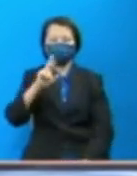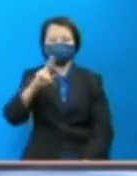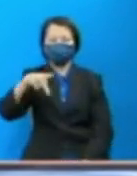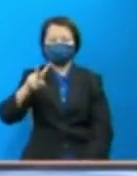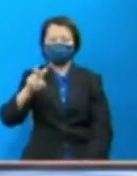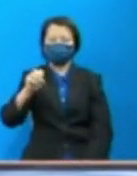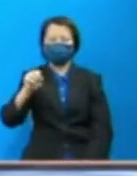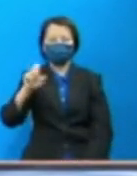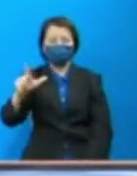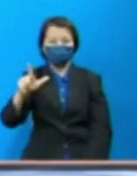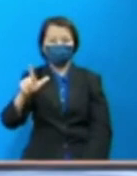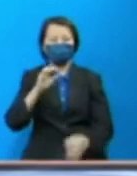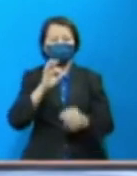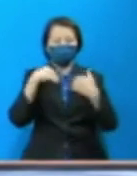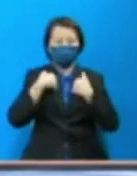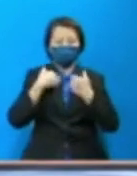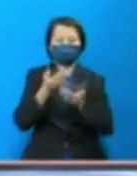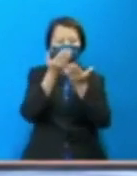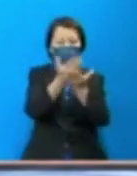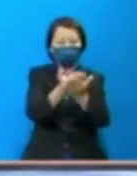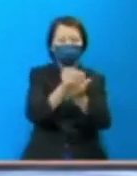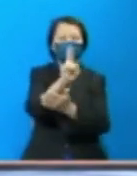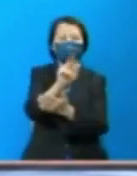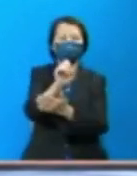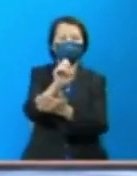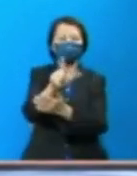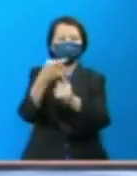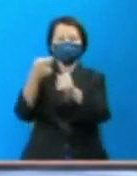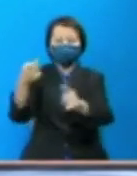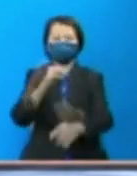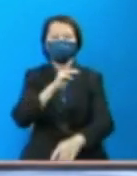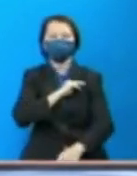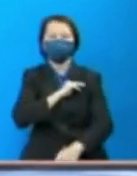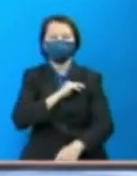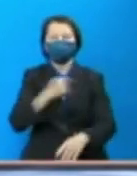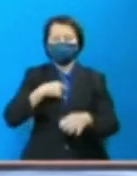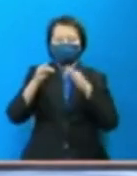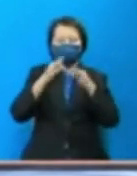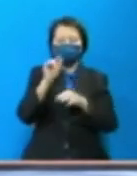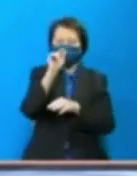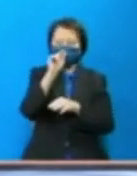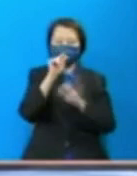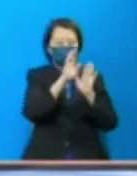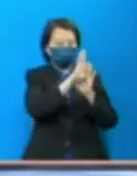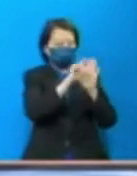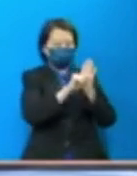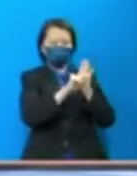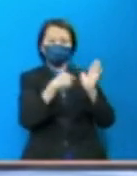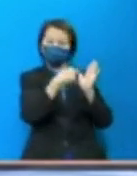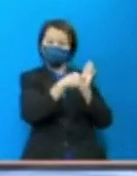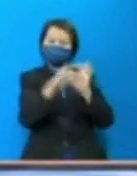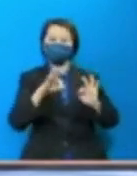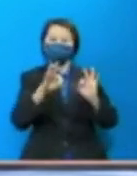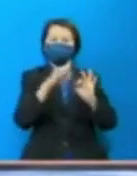mengatakan bahwa kecuali ada usul menteri saya jelaskan sedikit sebagai background jagomart atau ini penting